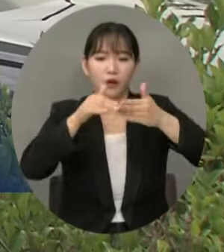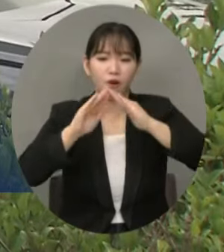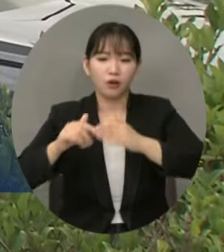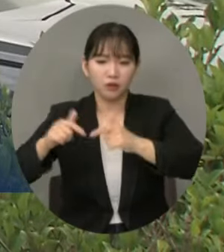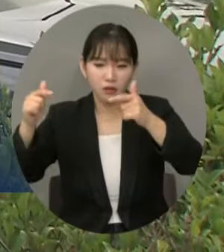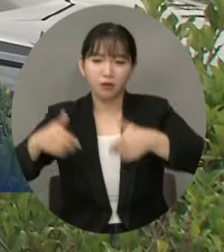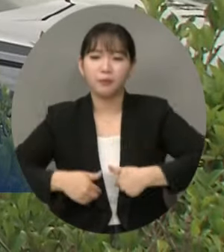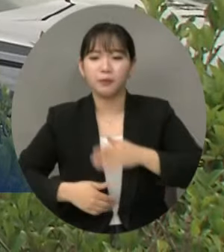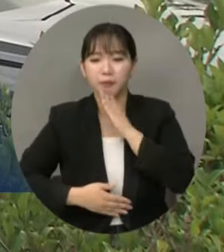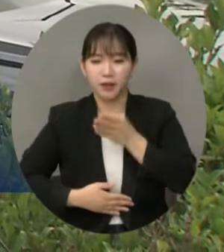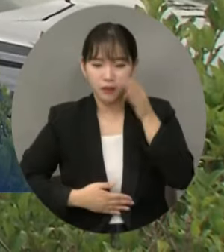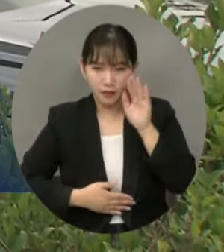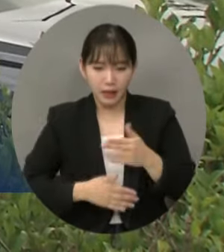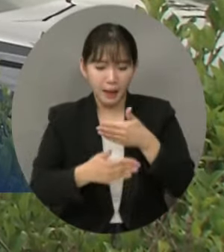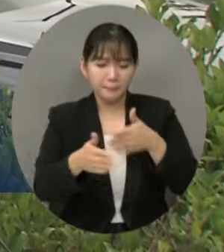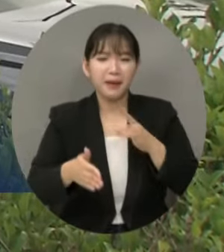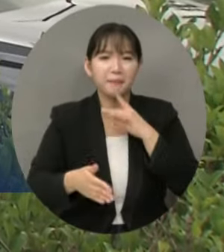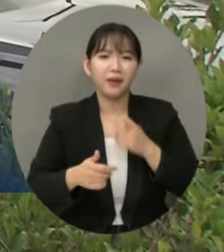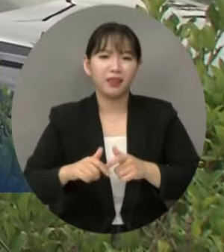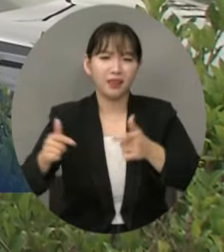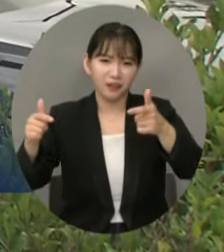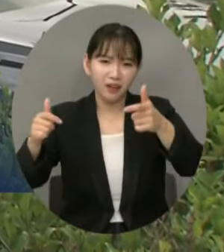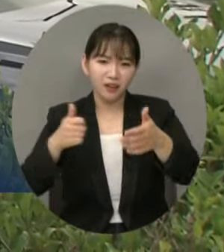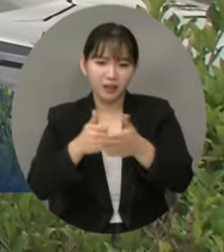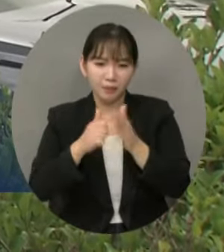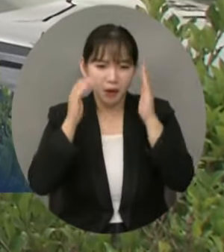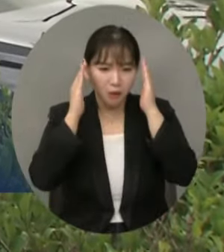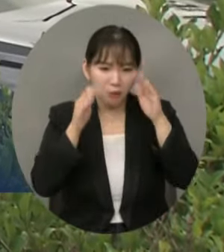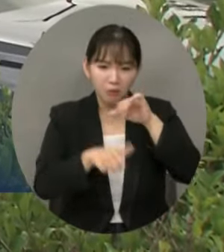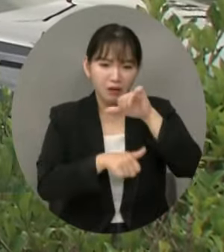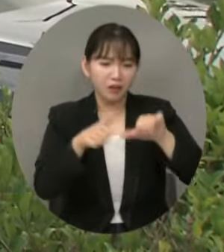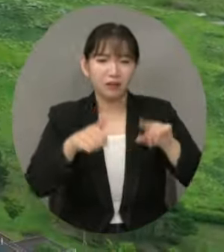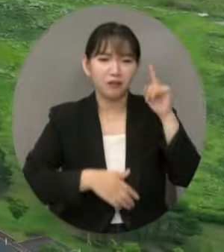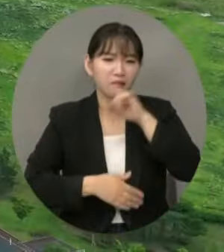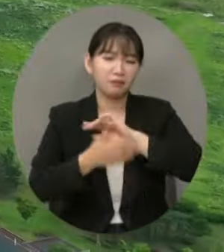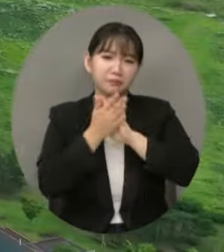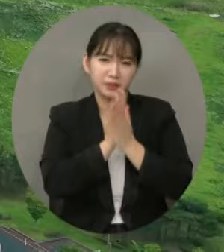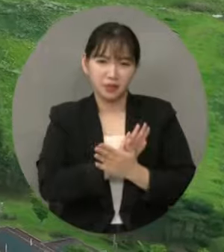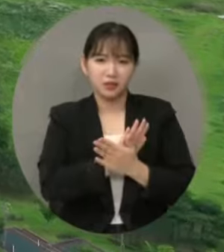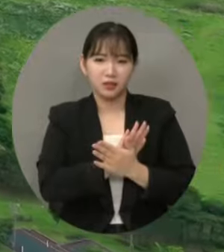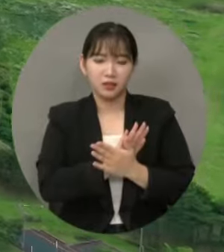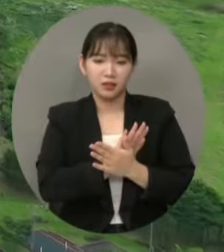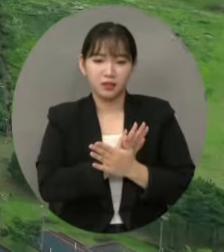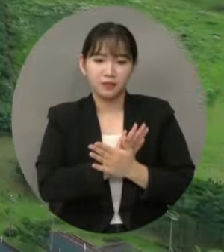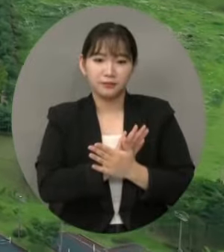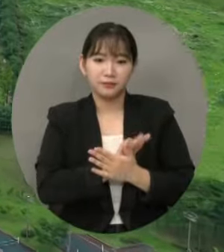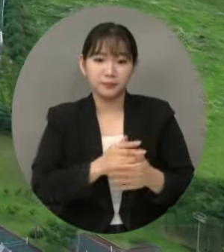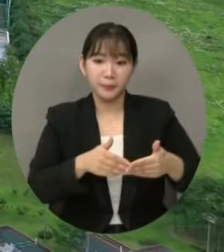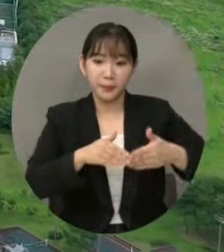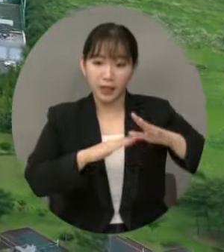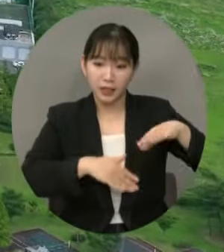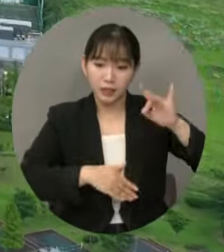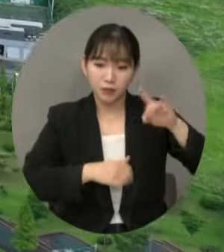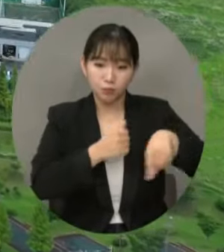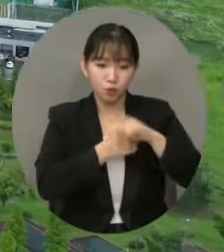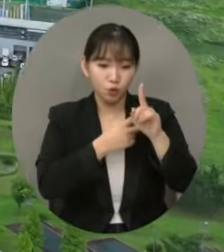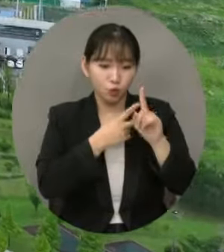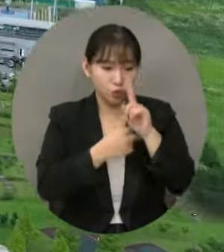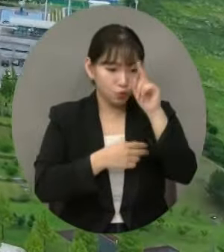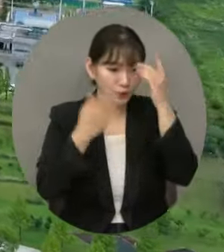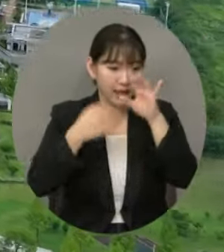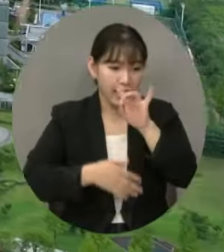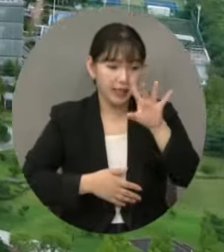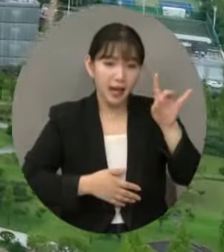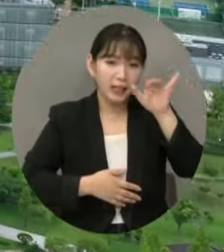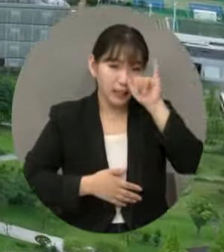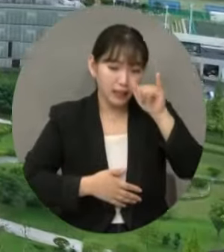늘려줘야지 맞는 건데 학급 수만 늘어나니까 공부하는 여건이 더 안 좋아지고. 조성 초기 초중고 한 곳씩이던 혁신도시